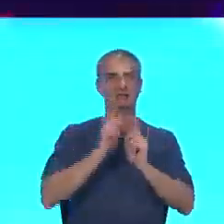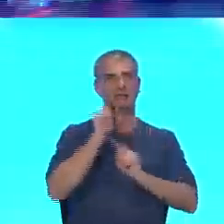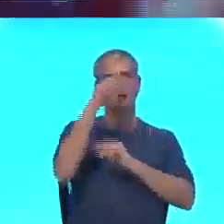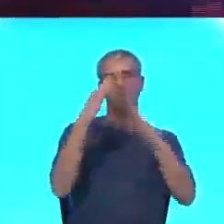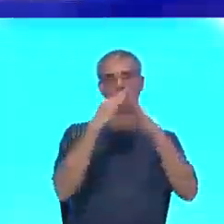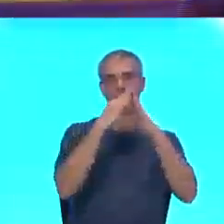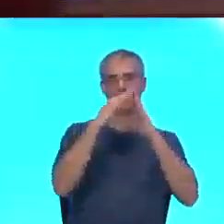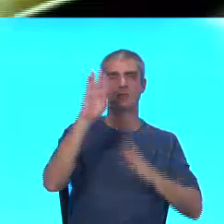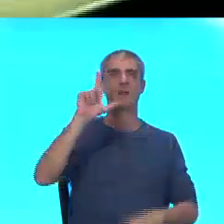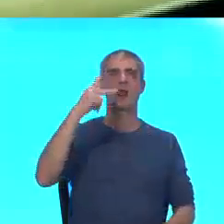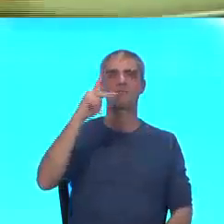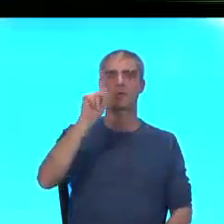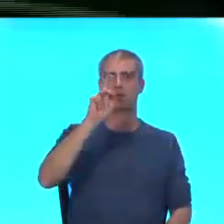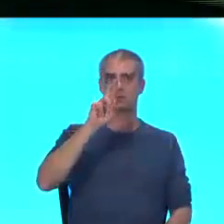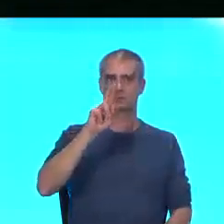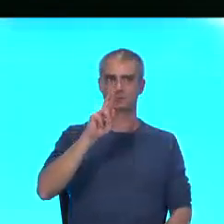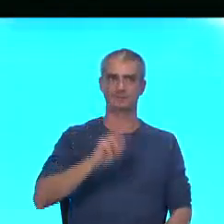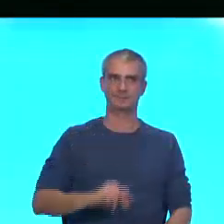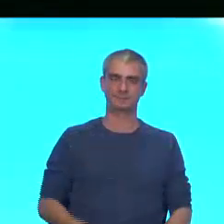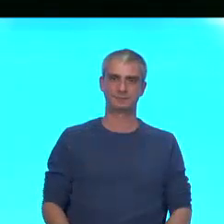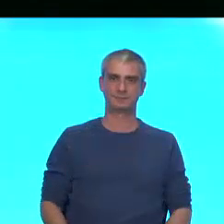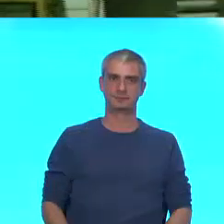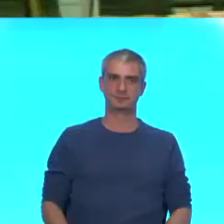לבית בבלפור.